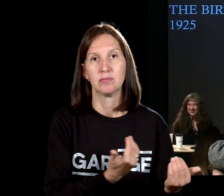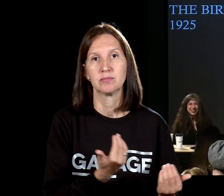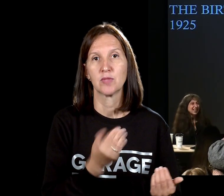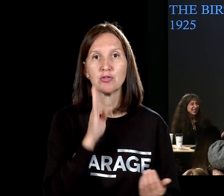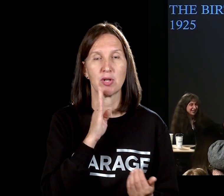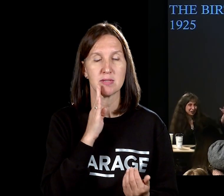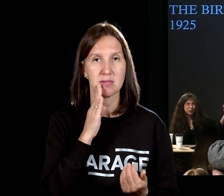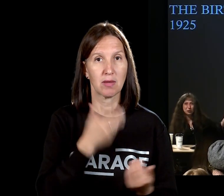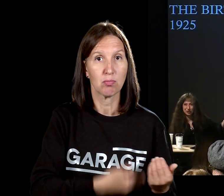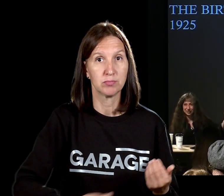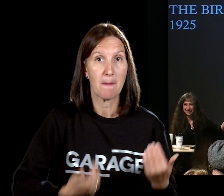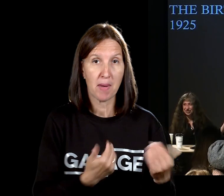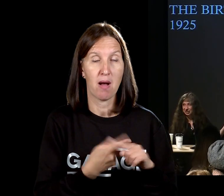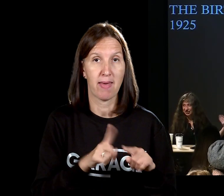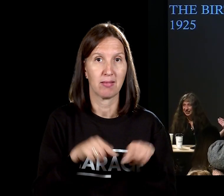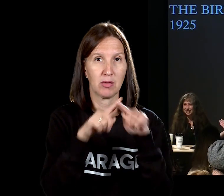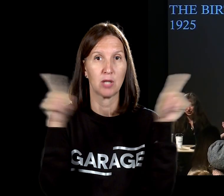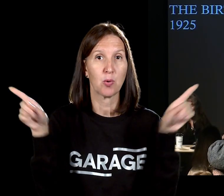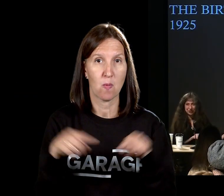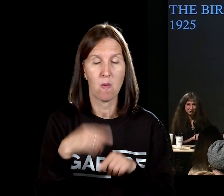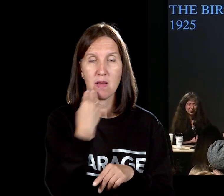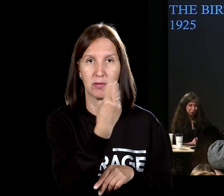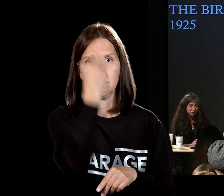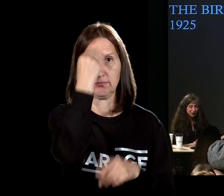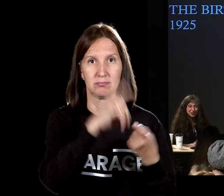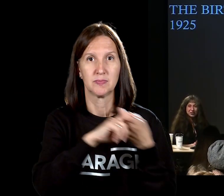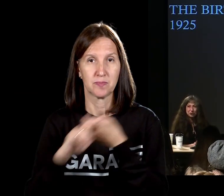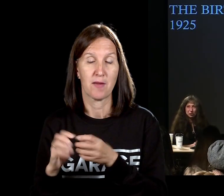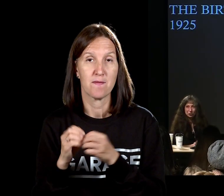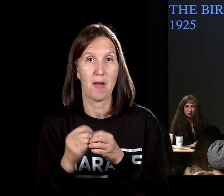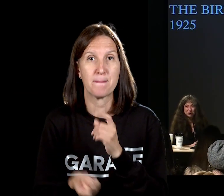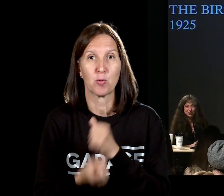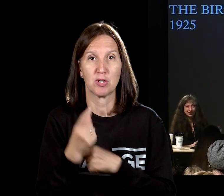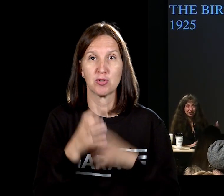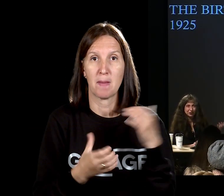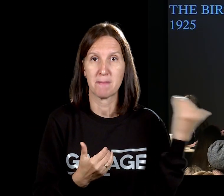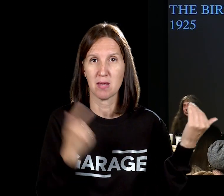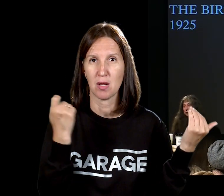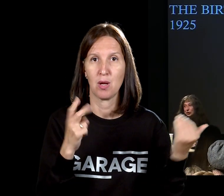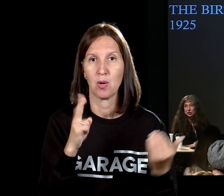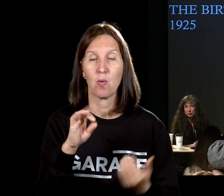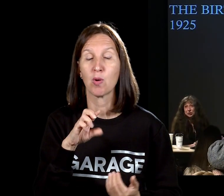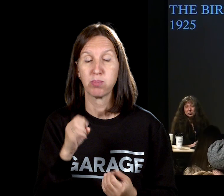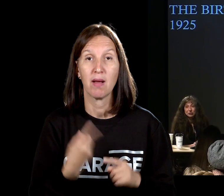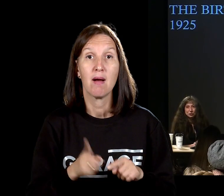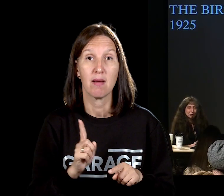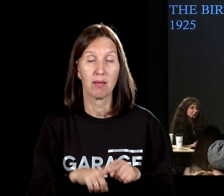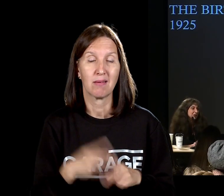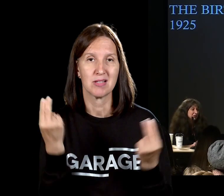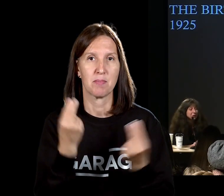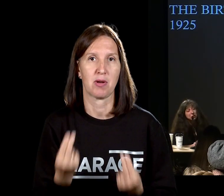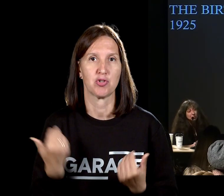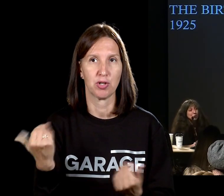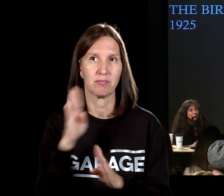женский пар. Да? И этот треугольник, конечно, отсылает еще и к этому самому «Происхождению мира» Курбе, является символическим изображением женских половых